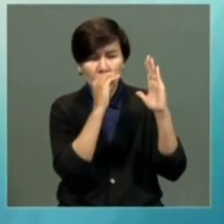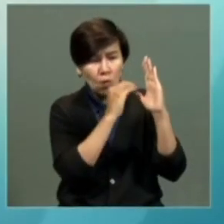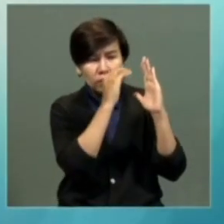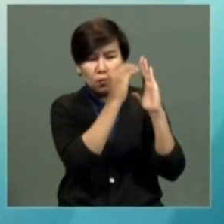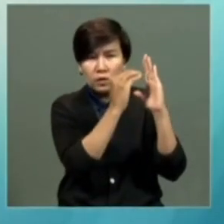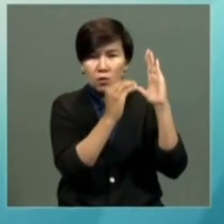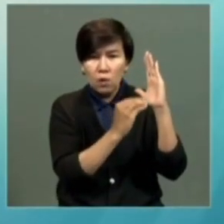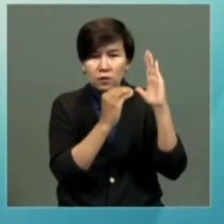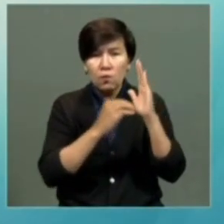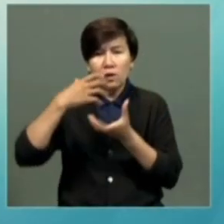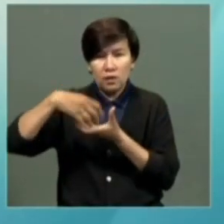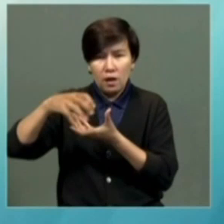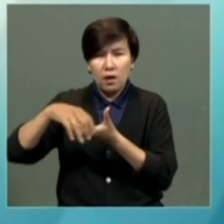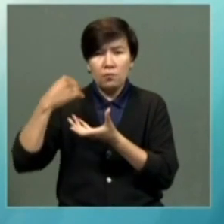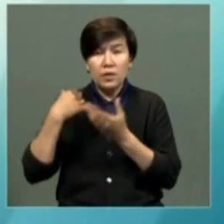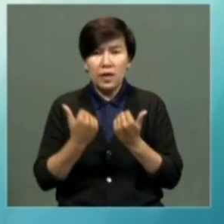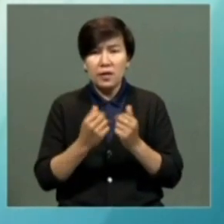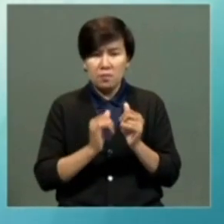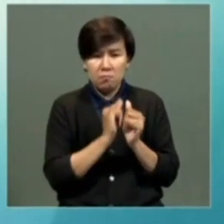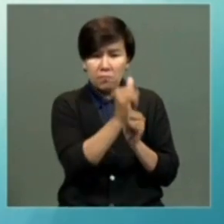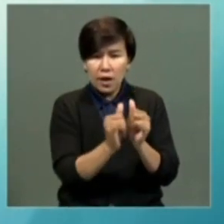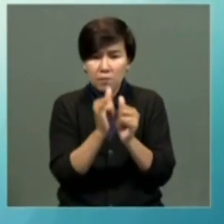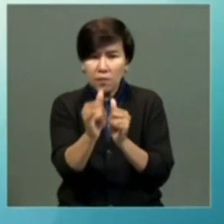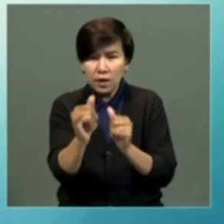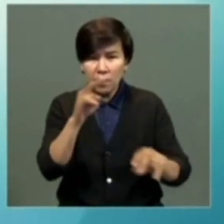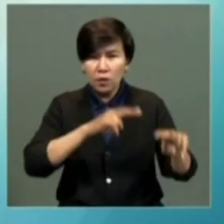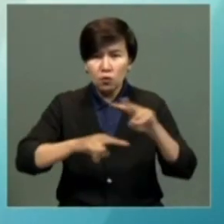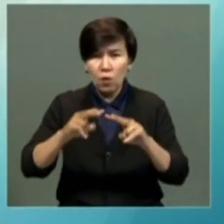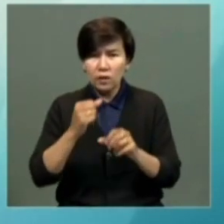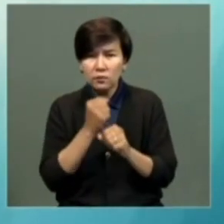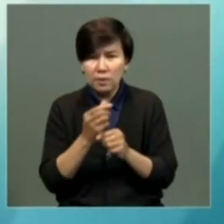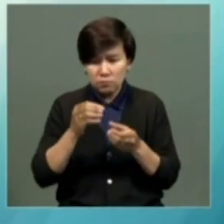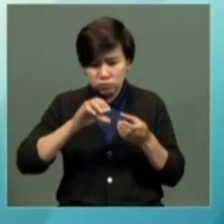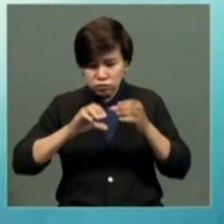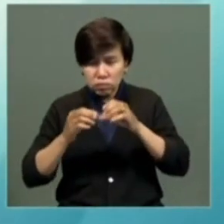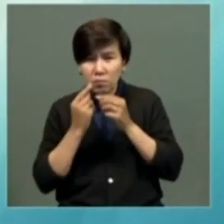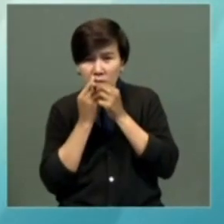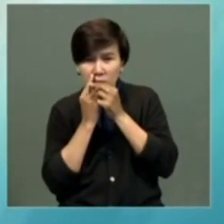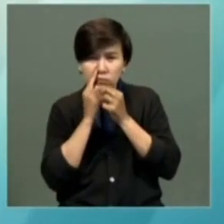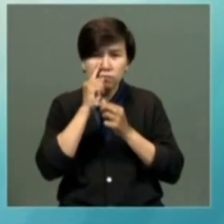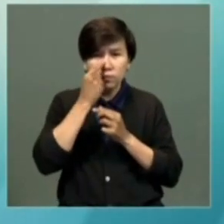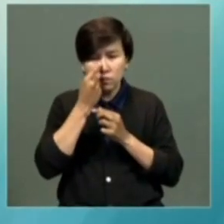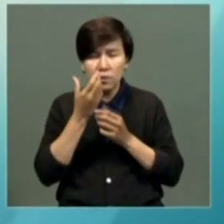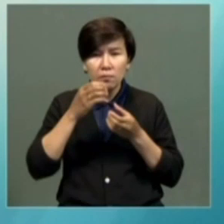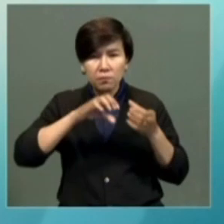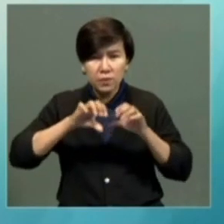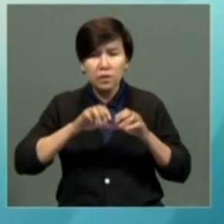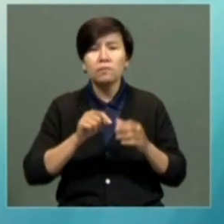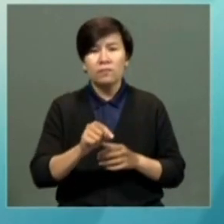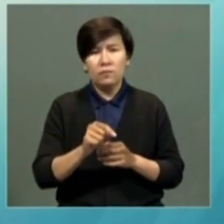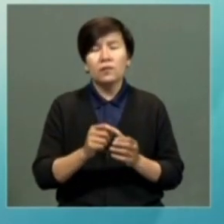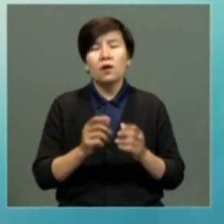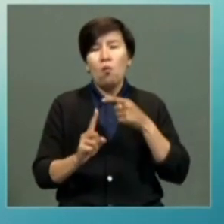ผู้ติดเชื้อเชิงรุกนะครับอันนี้2แล้วก็8แล้วก็1ตามที่ได้รายงานมารวมทั้งหมด250นะครับไปดูในรายละเอียดน